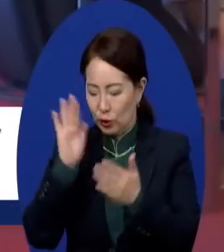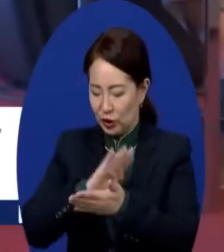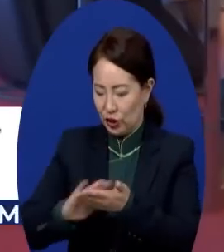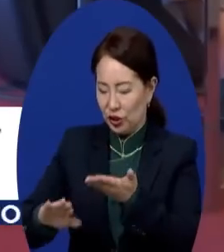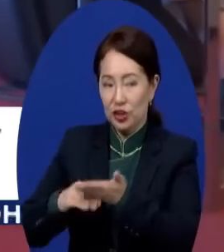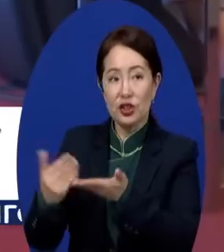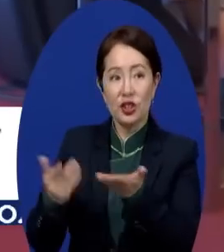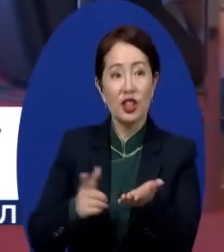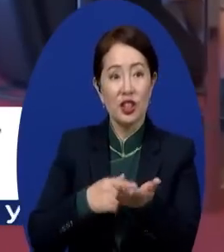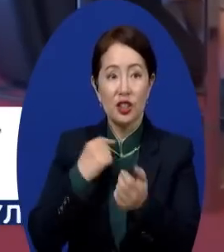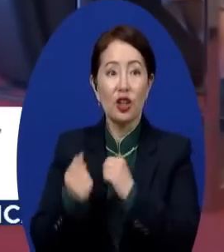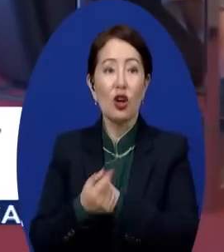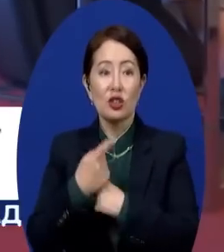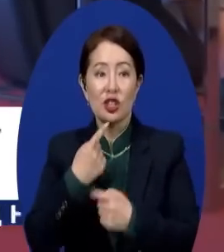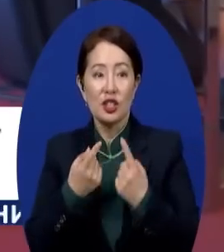хийх хэрэгтэйг онцолж байна.